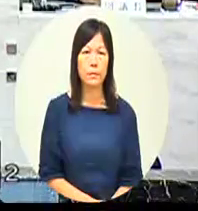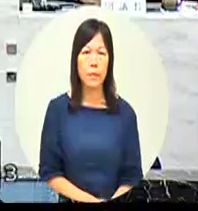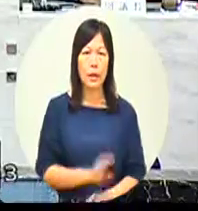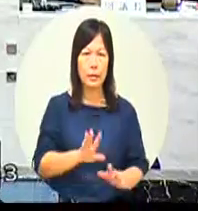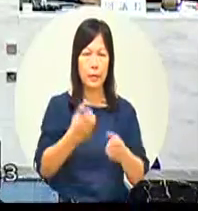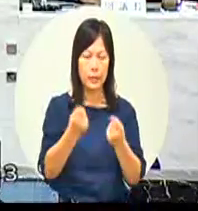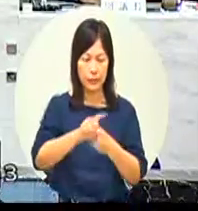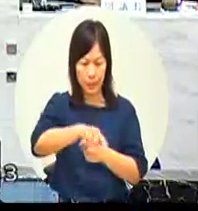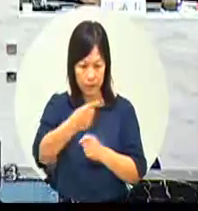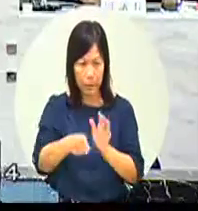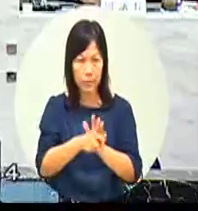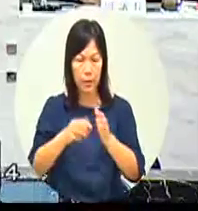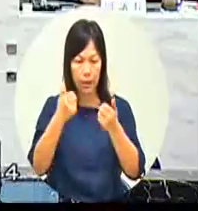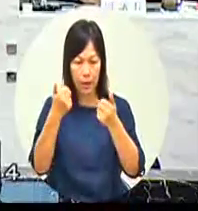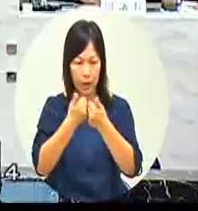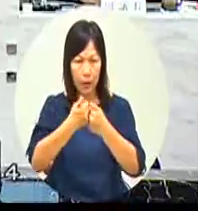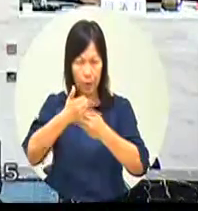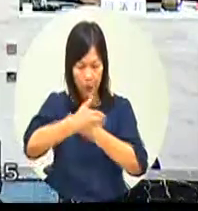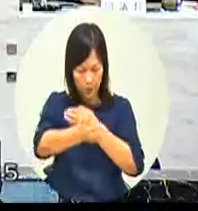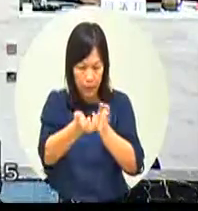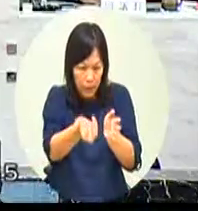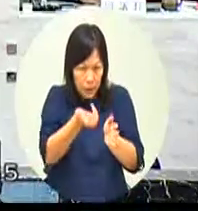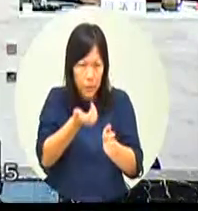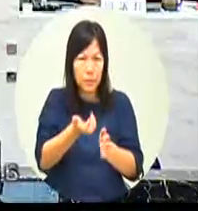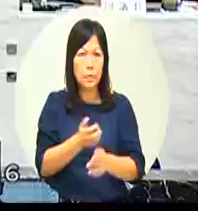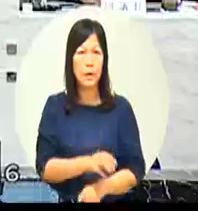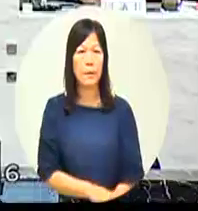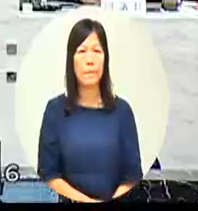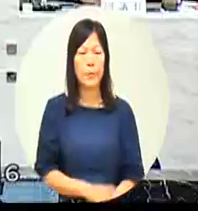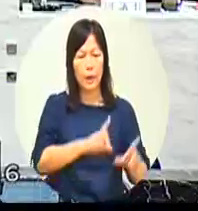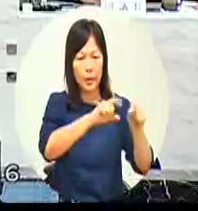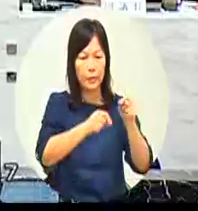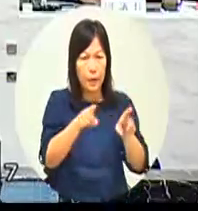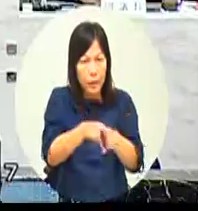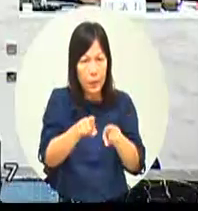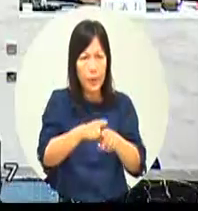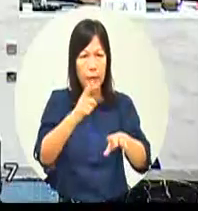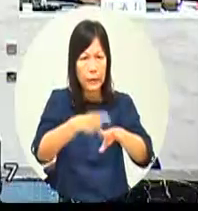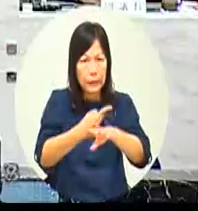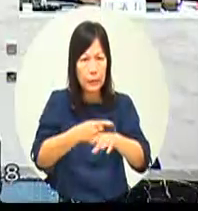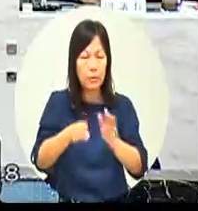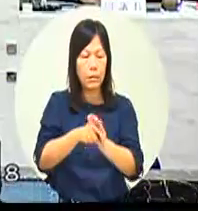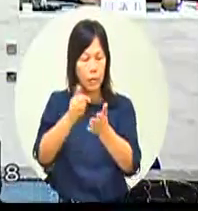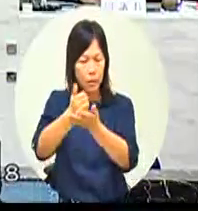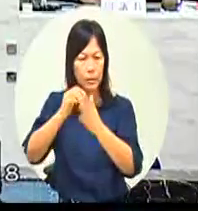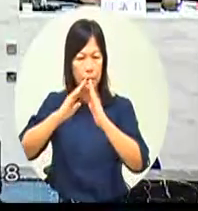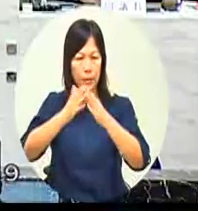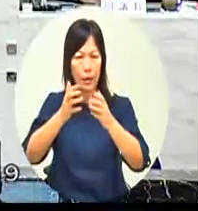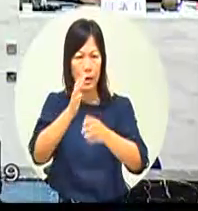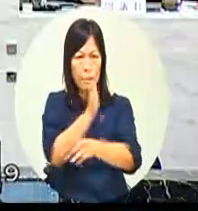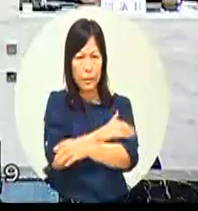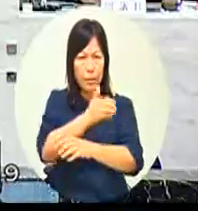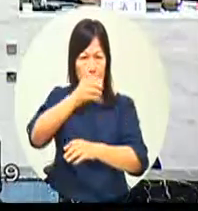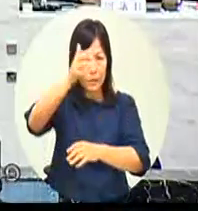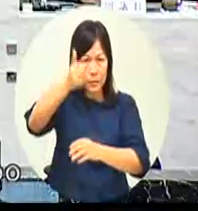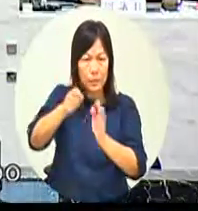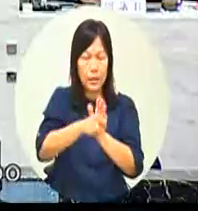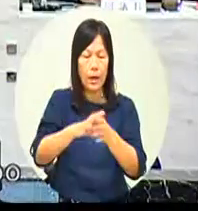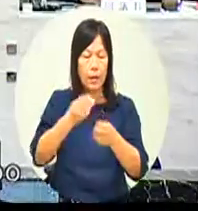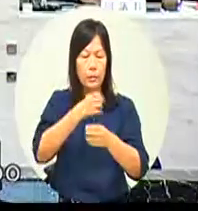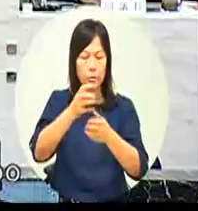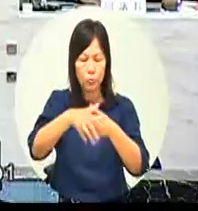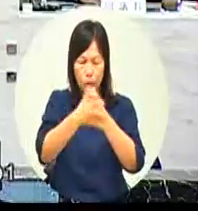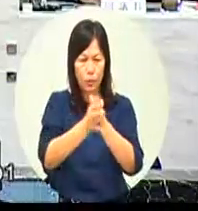在继续下面的议程之前，我们按照惯例来请陈市长以及所有的市府团